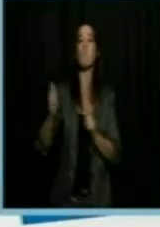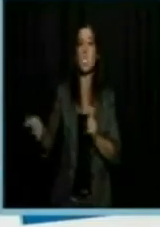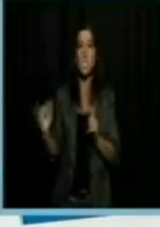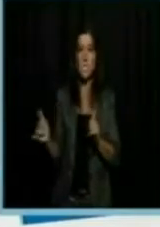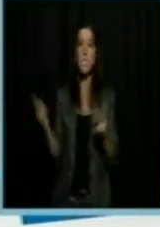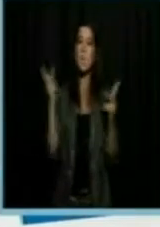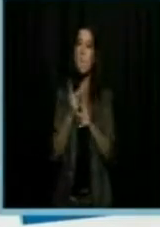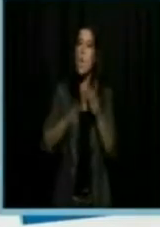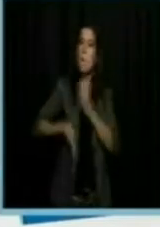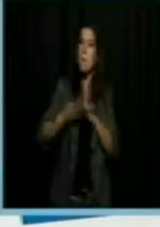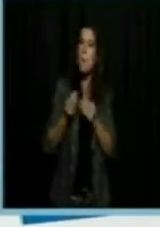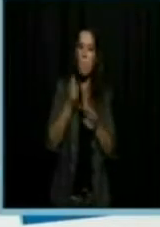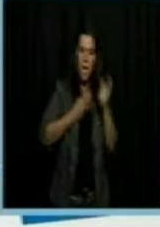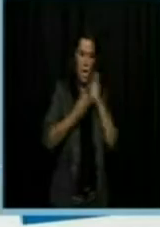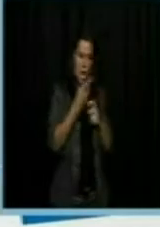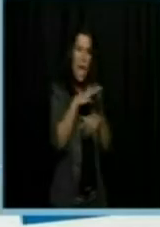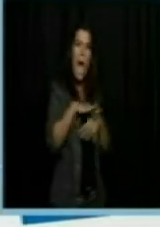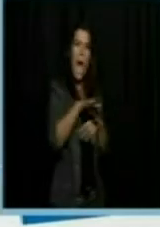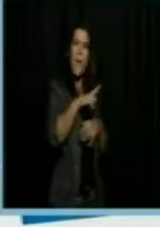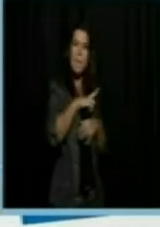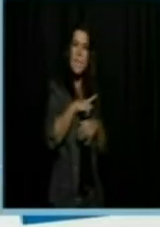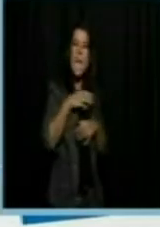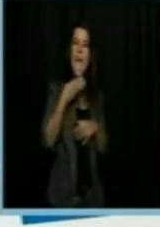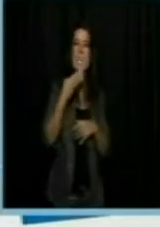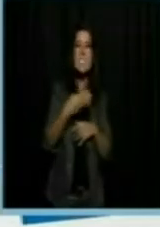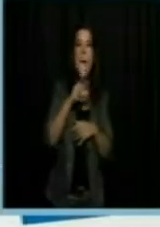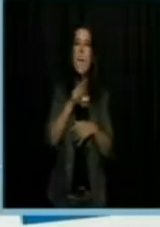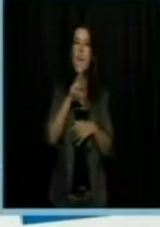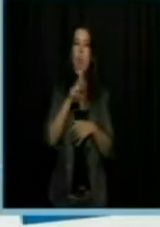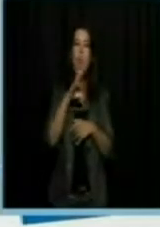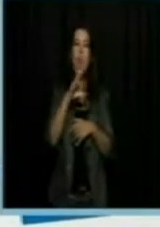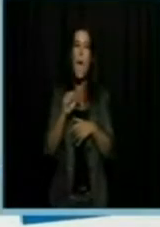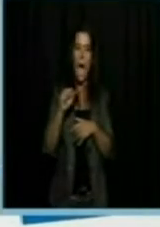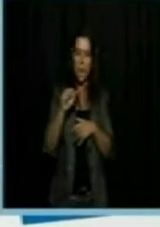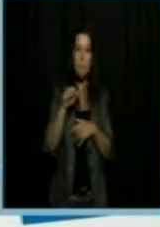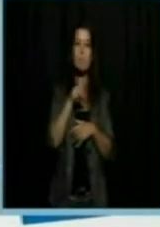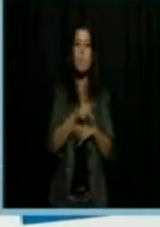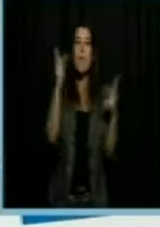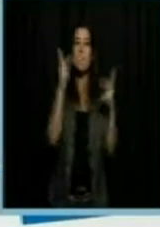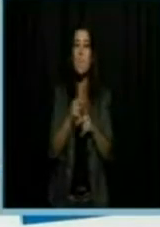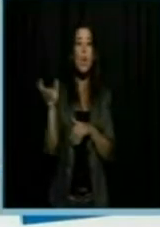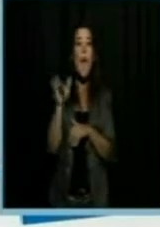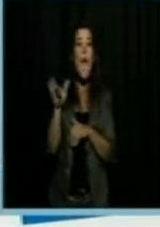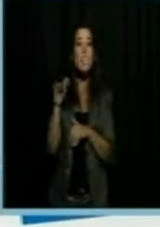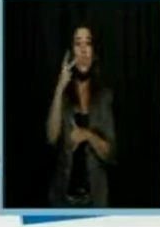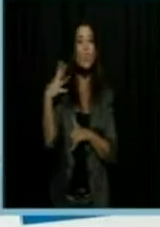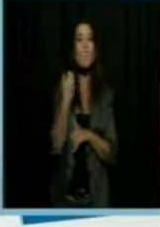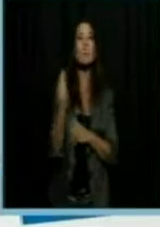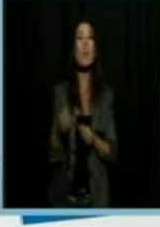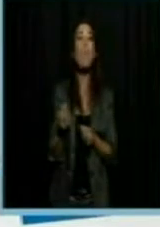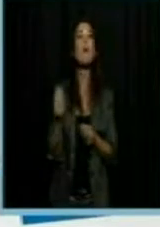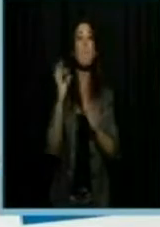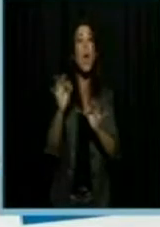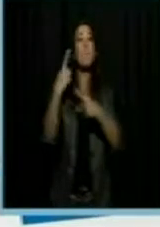della mia zona. Hanno trovato questo ragazzo qui ad Amsterdam. Lo hanno